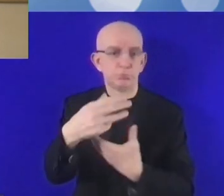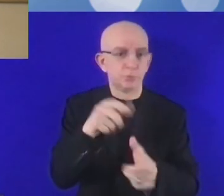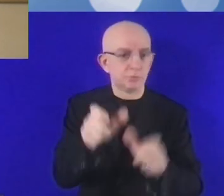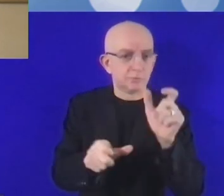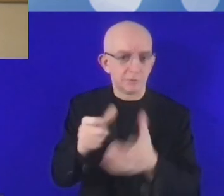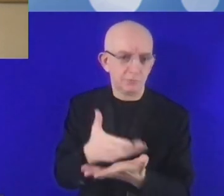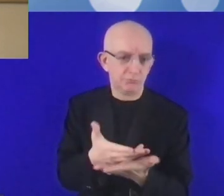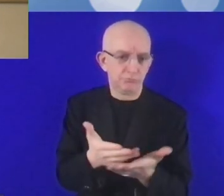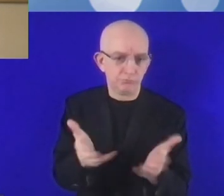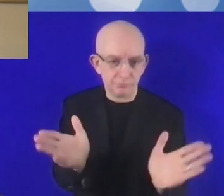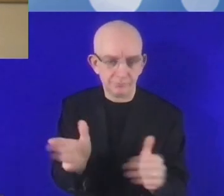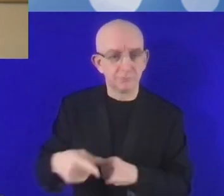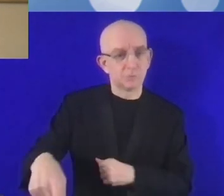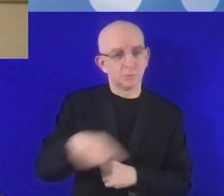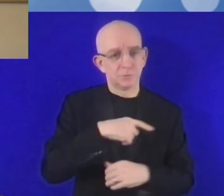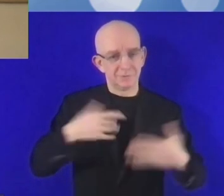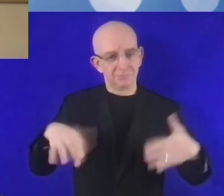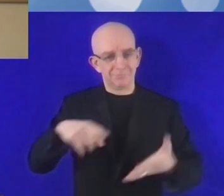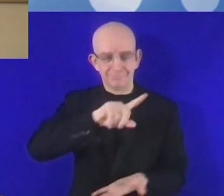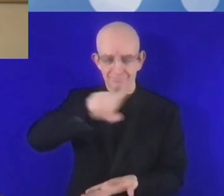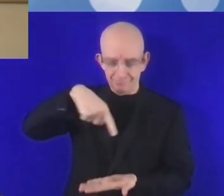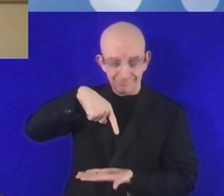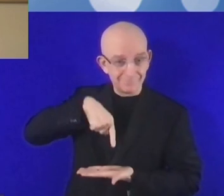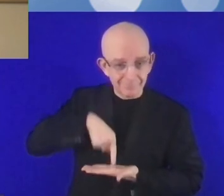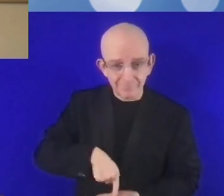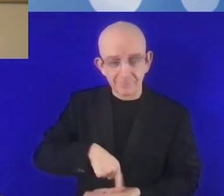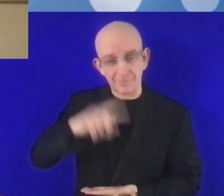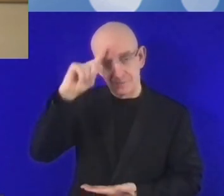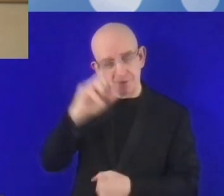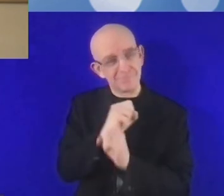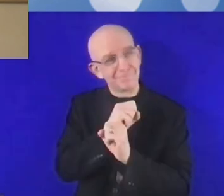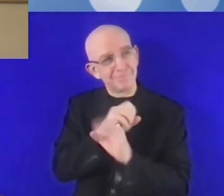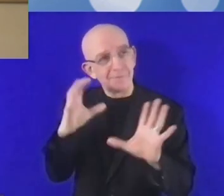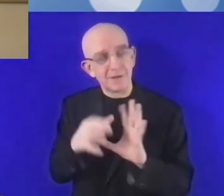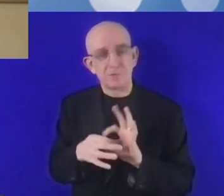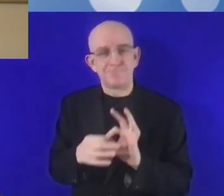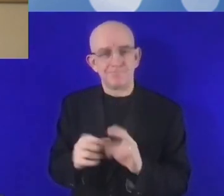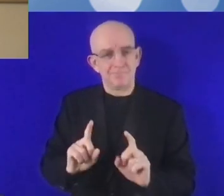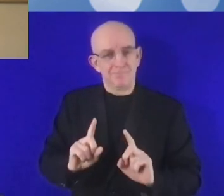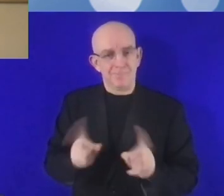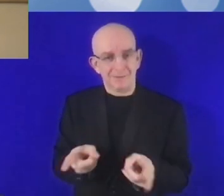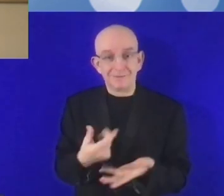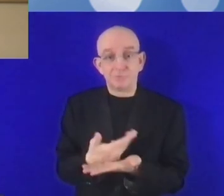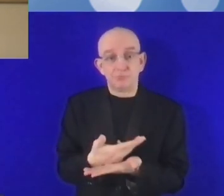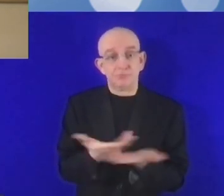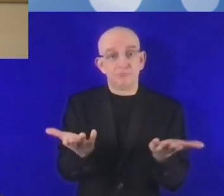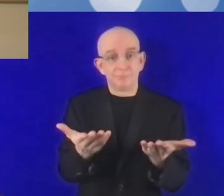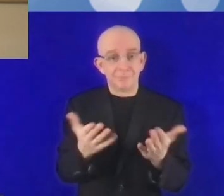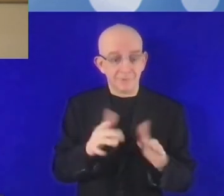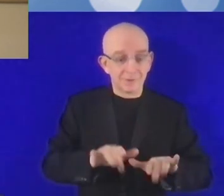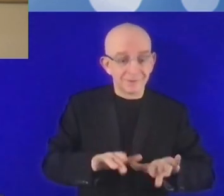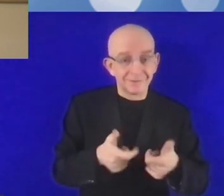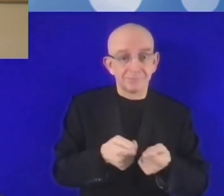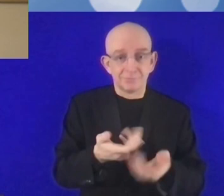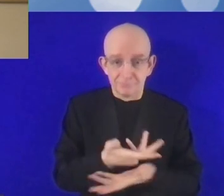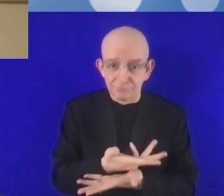业和公共企业公共部门大家互相合作的一个结果。互联网需要是开放的，可以